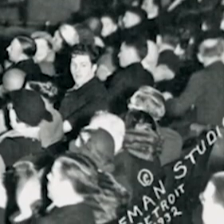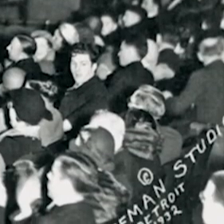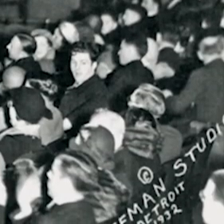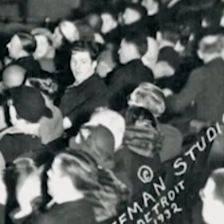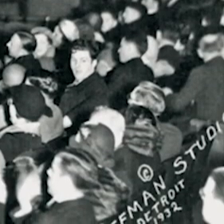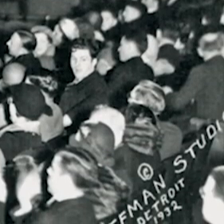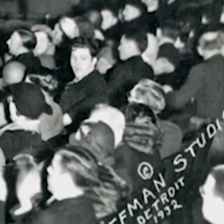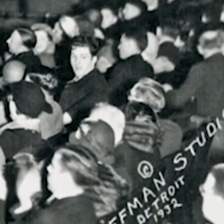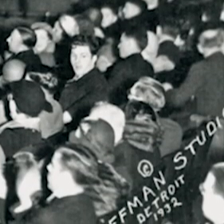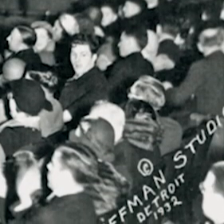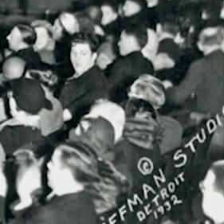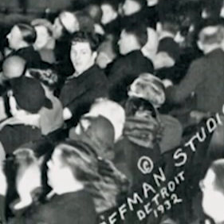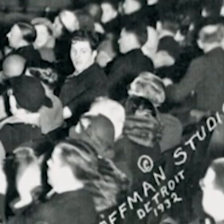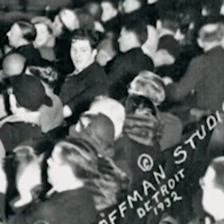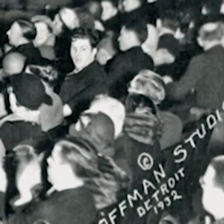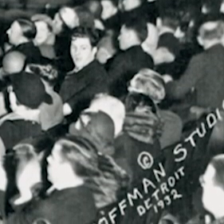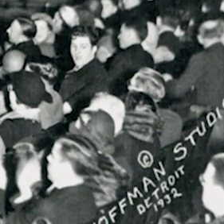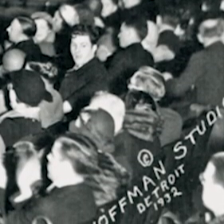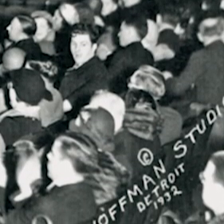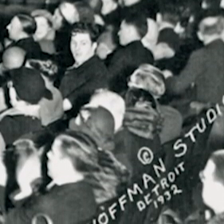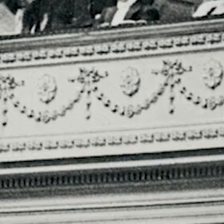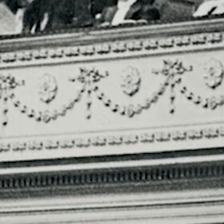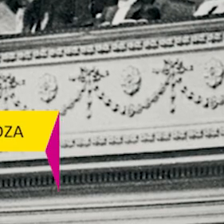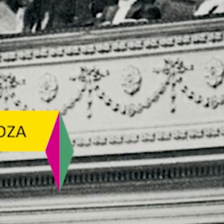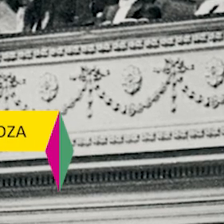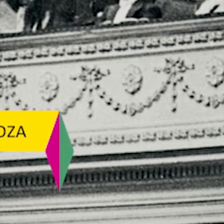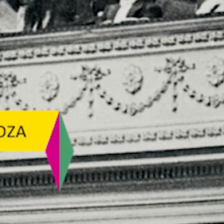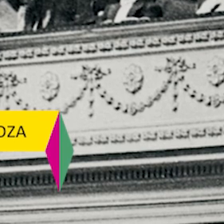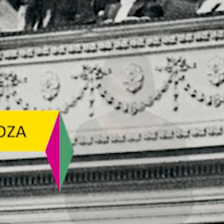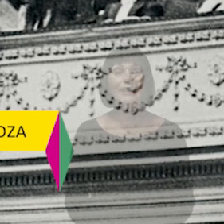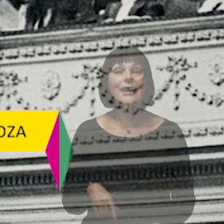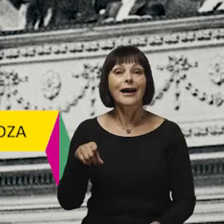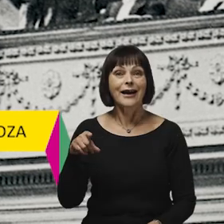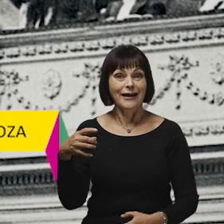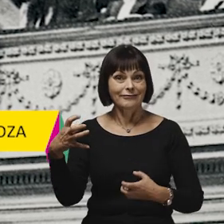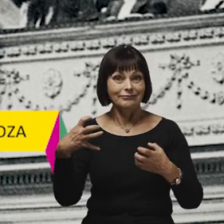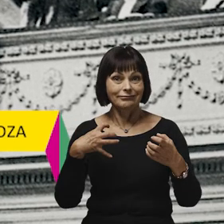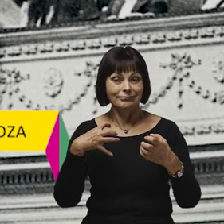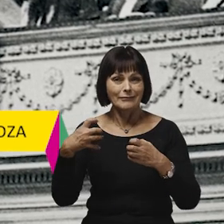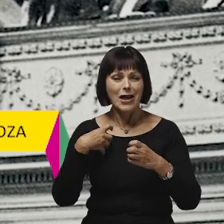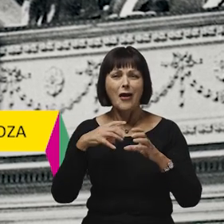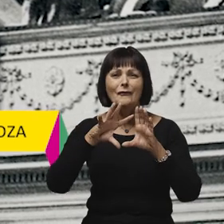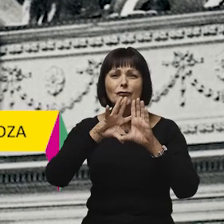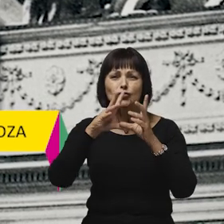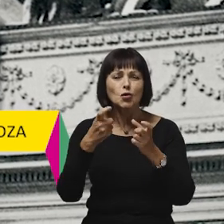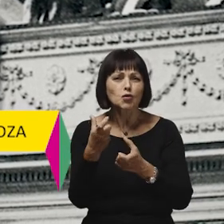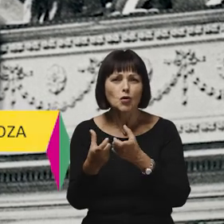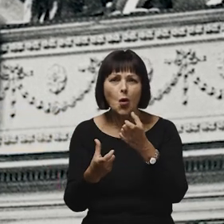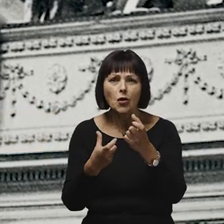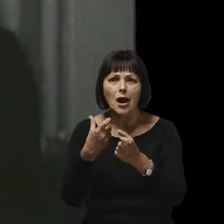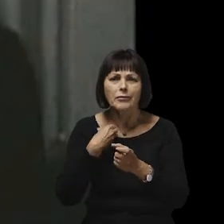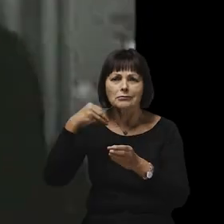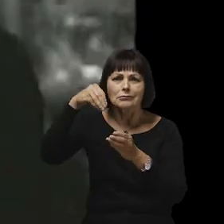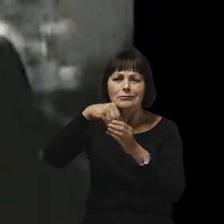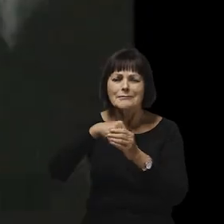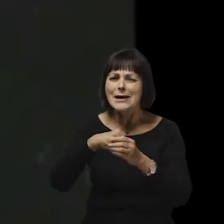Cincinnati, Columbus, Detroit, Los Angeles, San Francisco, Denver. Artysta jednocześnie we wszystko, czego się podejmował,